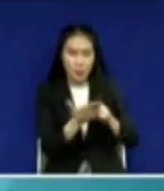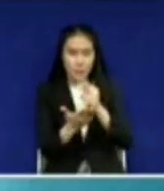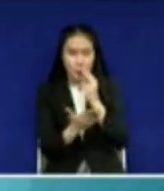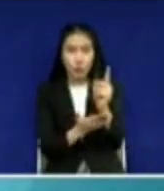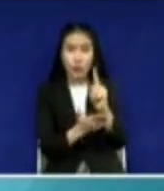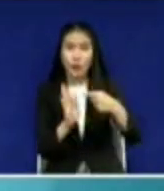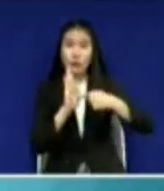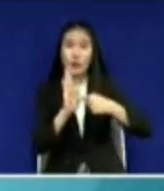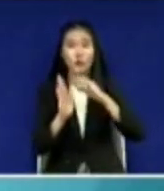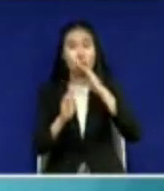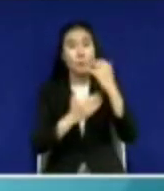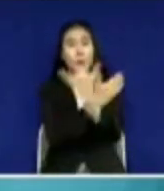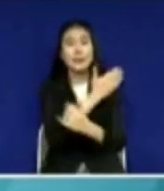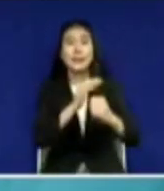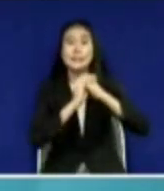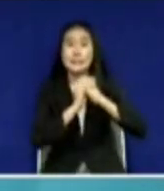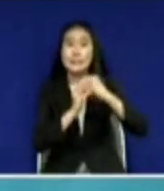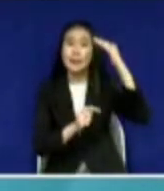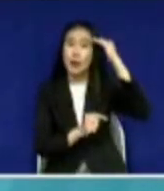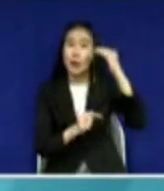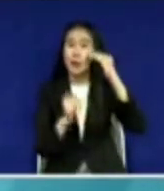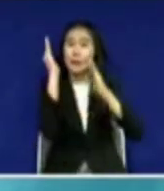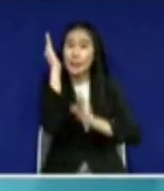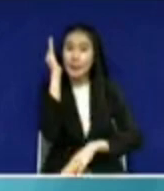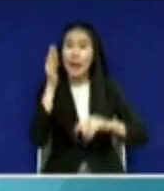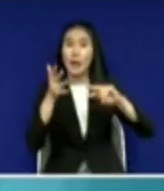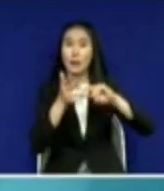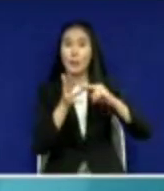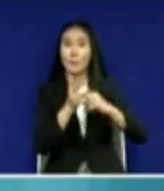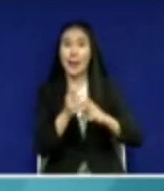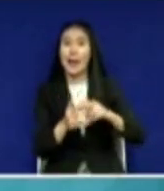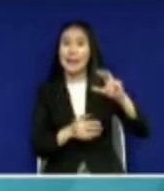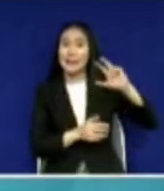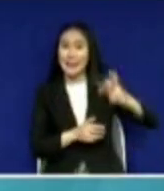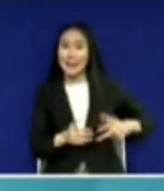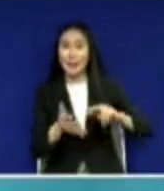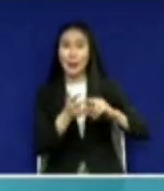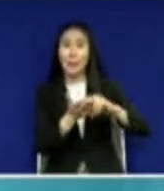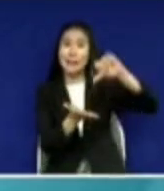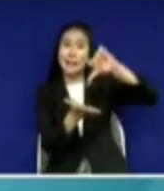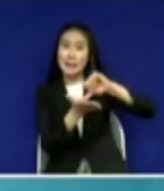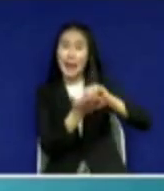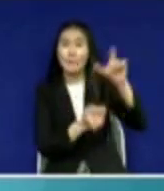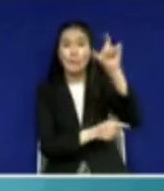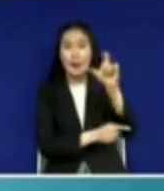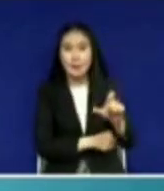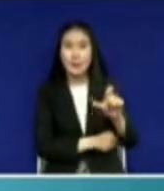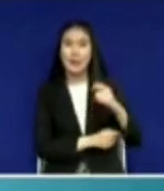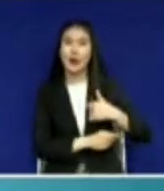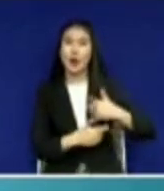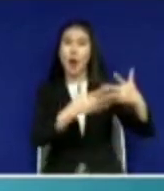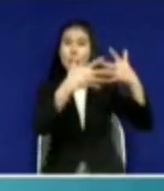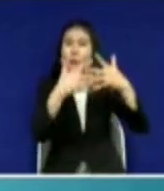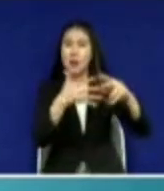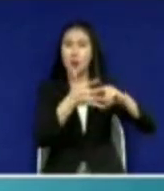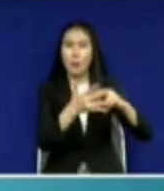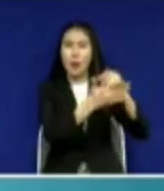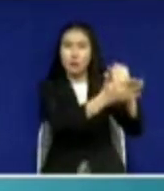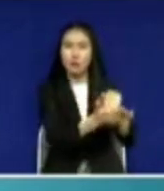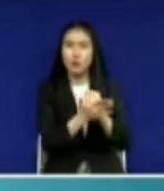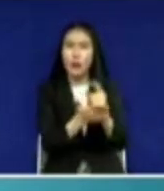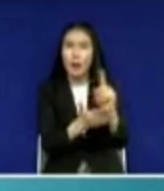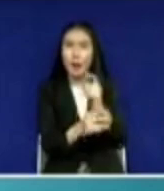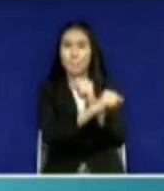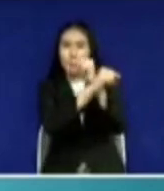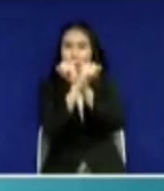ช่นในประเทศจีนเกาหลีใต้อิตาลีอิหร่านฝรั่งเศสแล้วก็สหรัฐอเมริกาได้ช่วยป้องกันแ